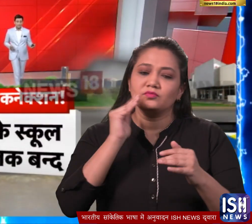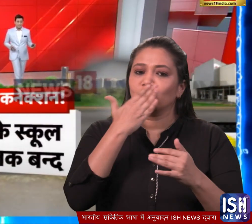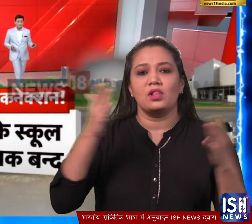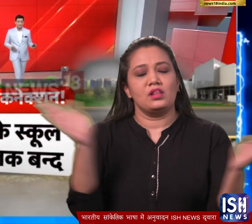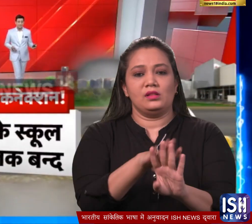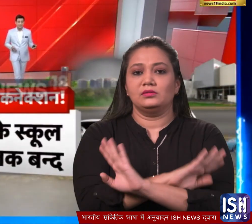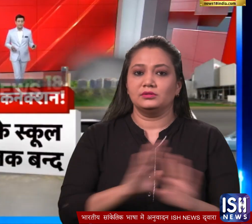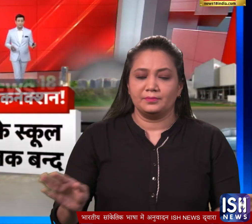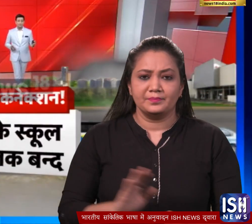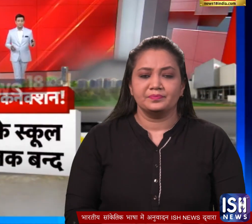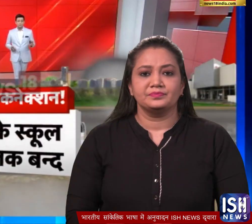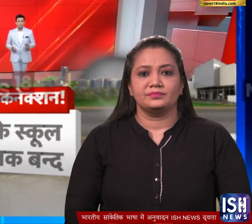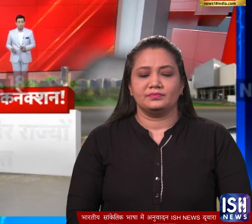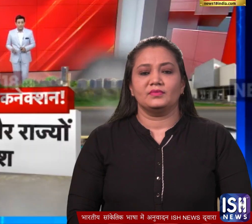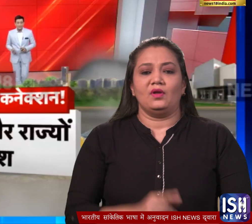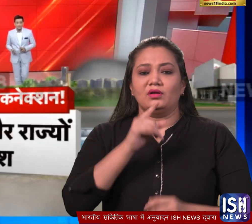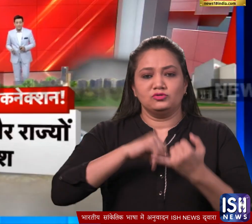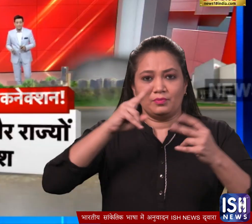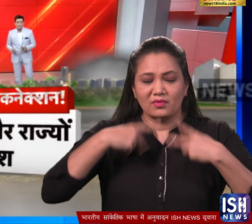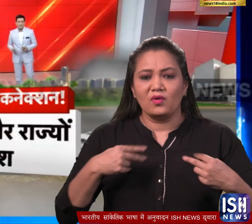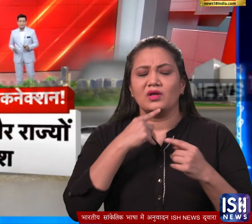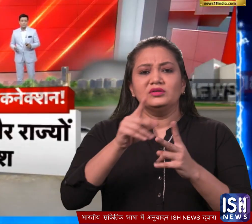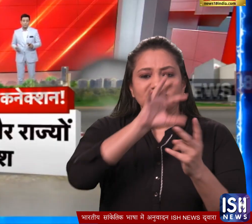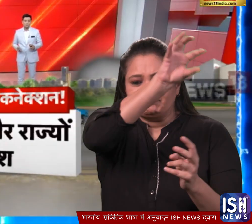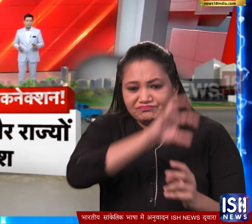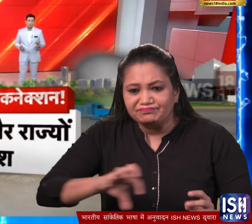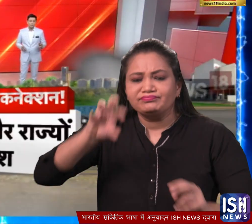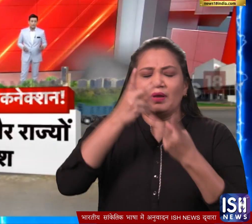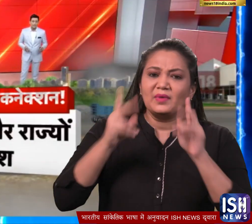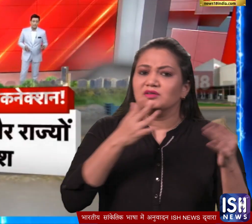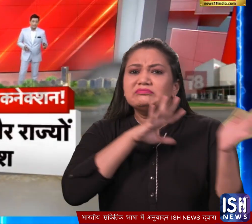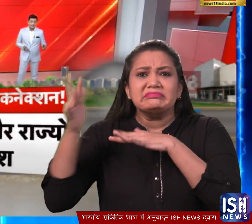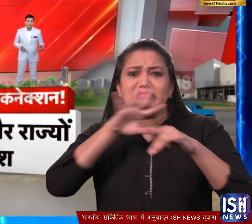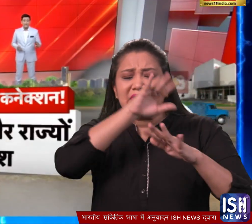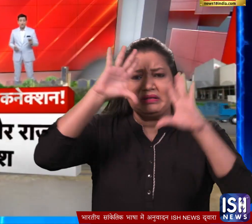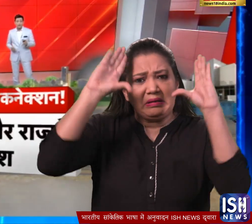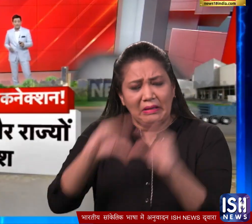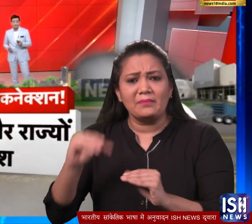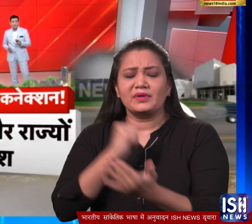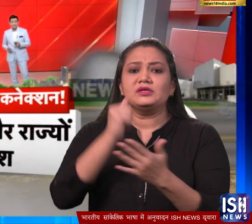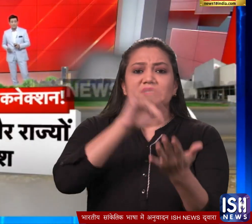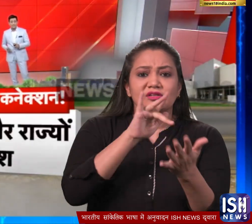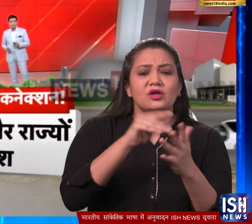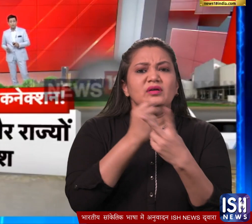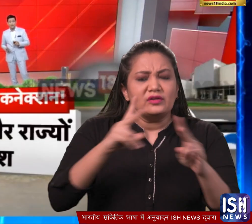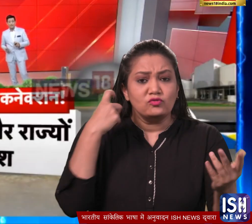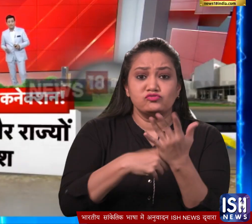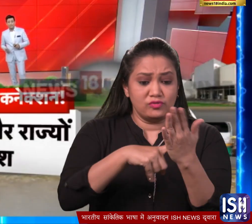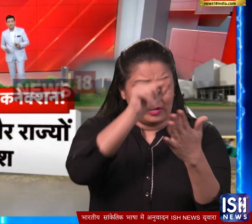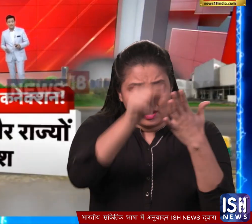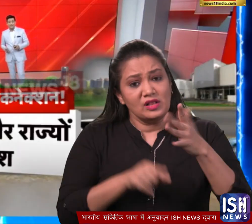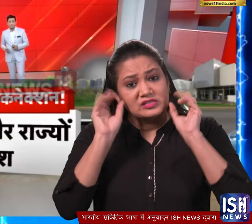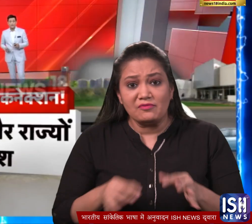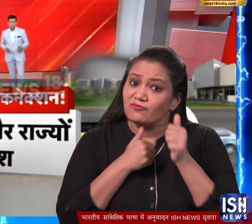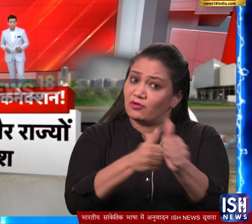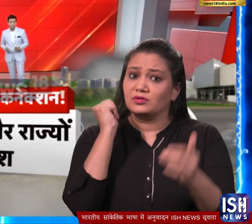बंद रखे जाएंगे। इस मामले में सुप्रीम कोर्ट ने आदेश दिया कि सभी राज्य प्रदूषण को कम करने पर ध्यान दें और केंद्र को आदेश दिया कि जो भी हलफनामे